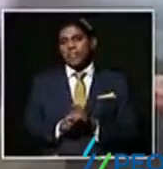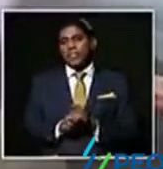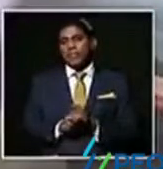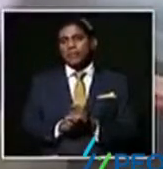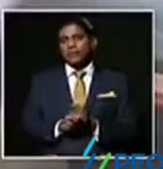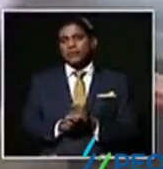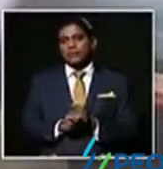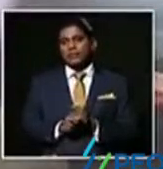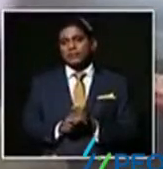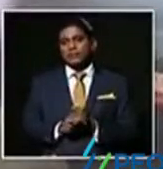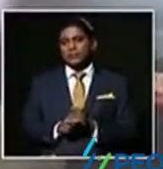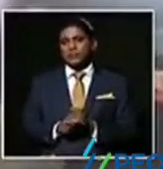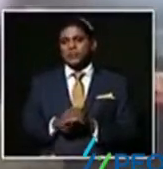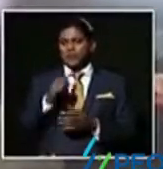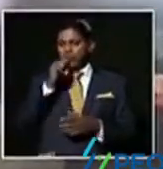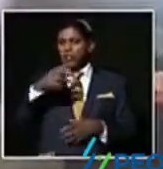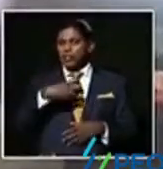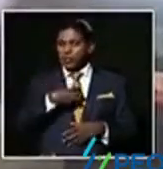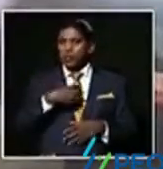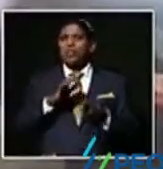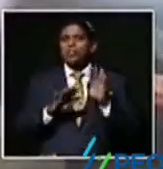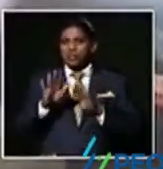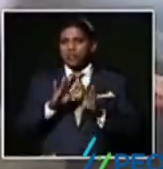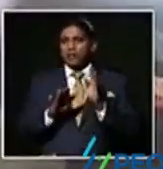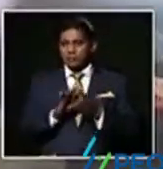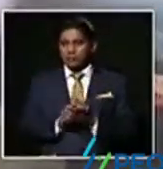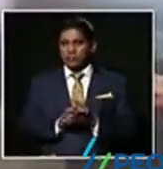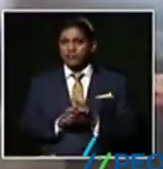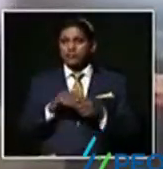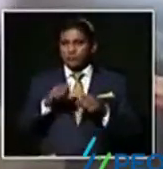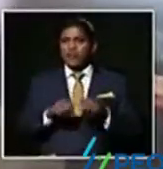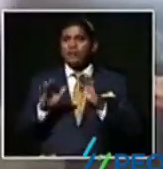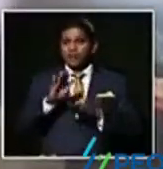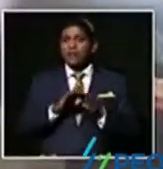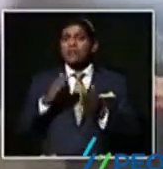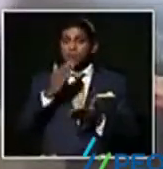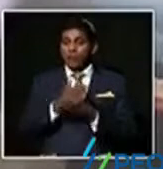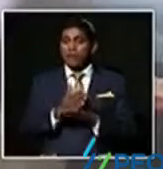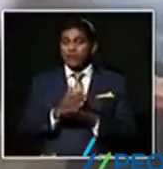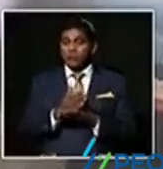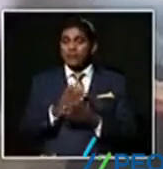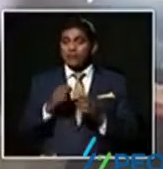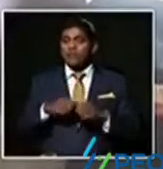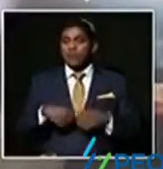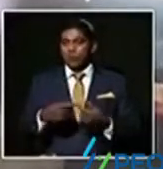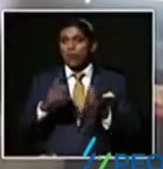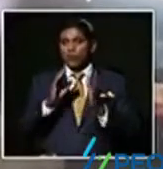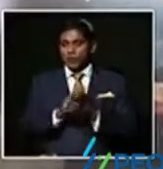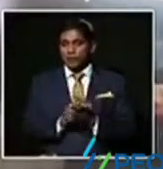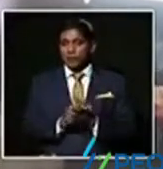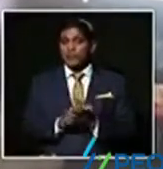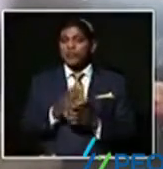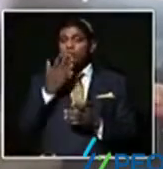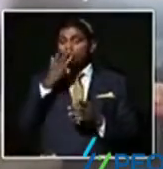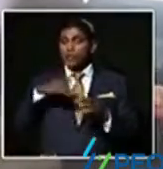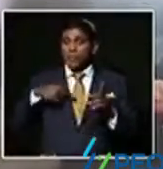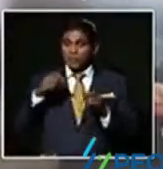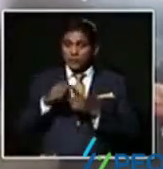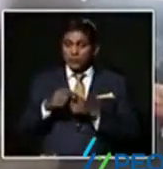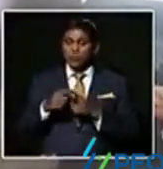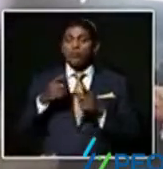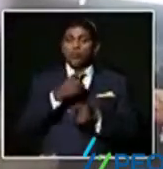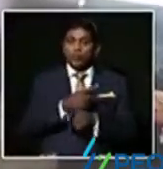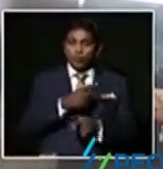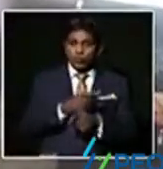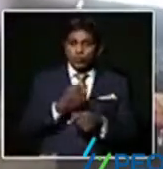පොළඳිරිකණ්ඩාර්ගල්. ඒක කනගාටුදායක තත්ත්වයක්. ඇත්තටම මේ තත්ත්වය වළක්වා ගැනීමට අපි කටයුතු කළ යුතුයි. විදුහල්පතිතුමා සහ ආචාර්ය මණ්ඩලය